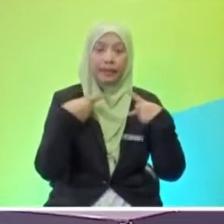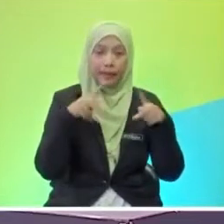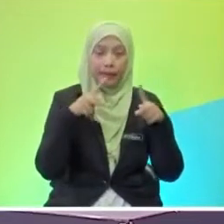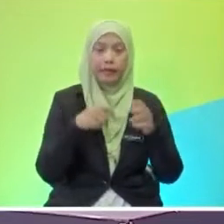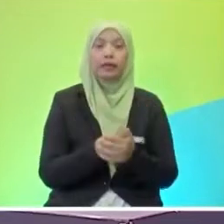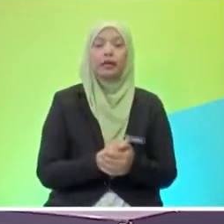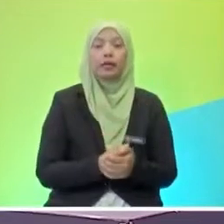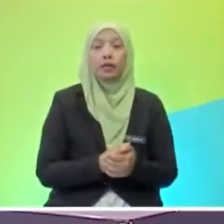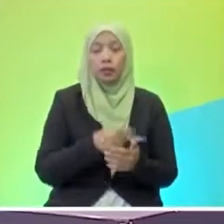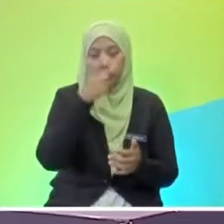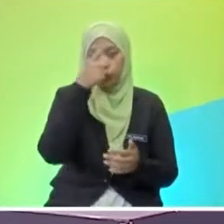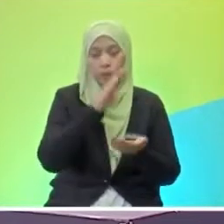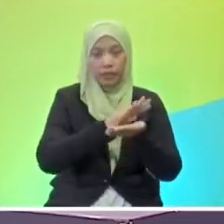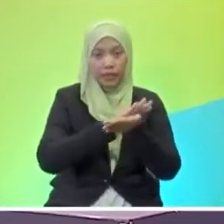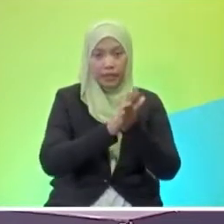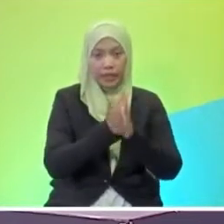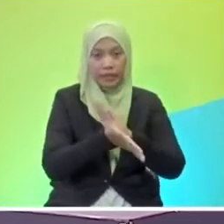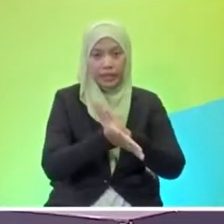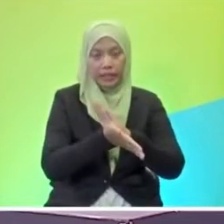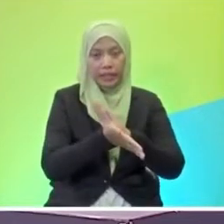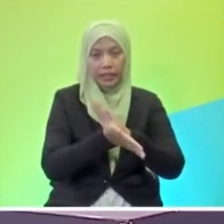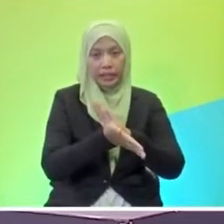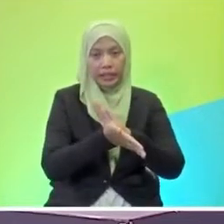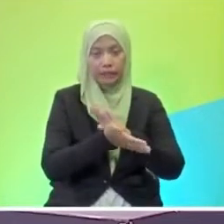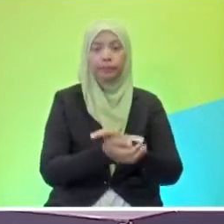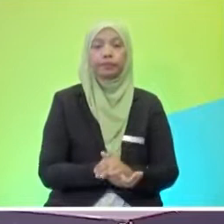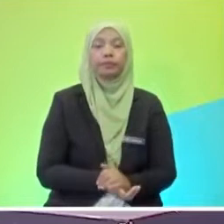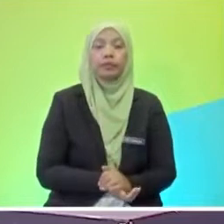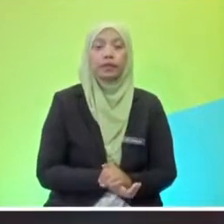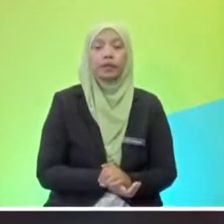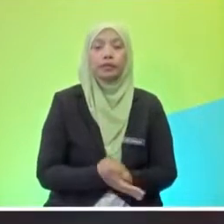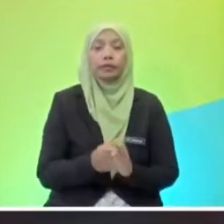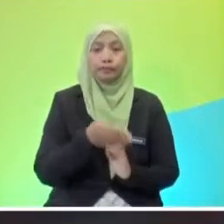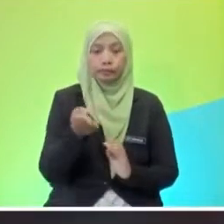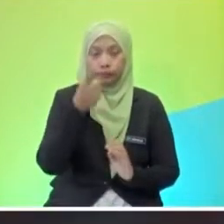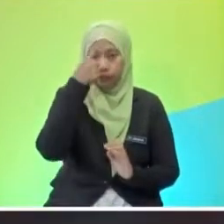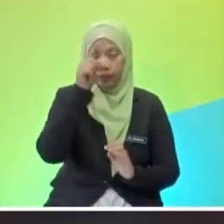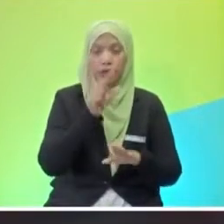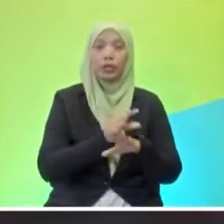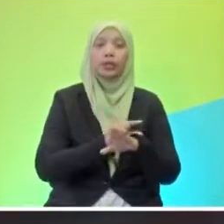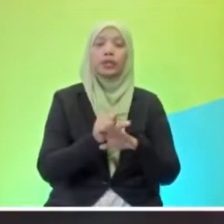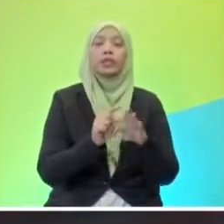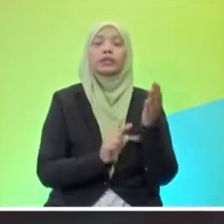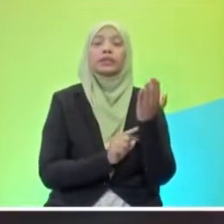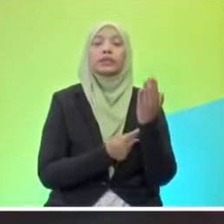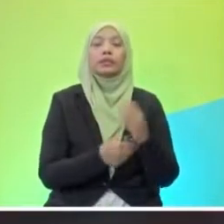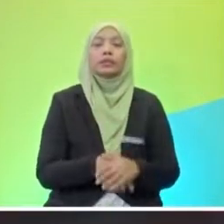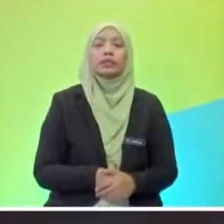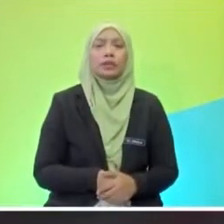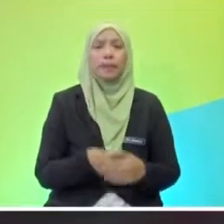dia punya bahan untuk guna bahan untuk belajar